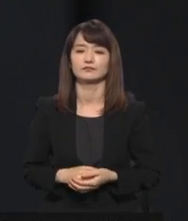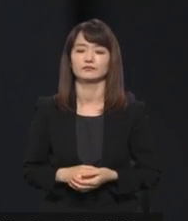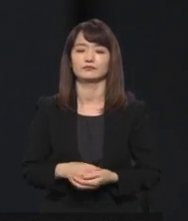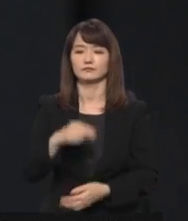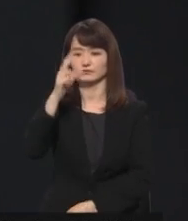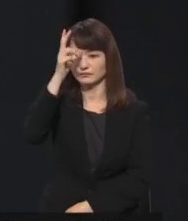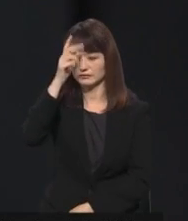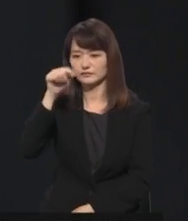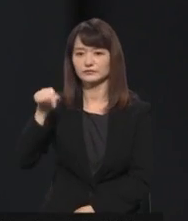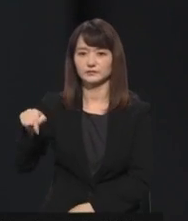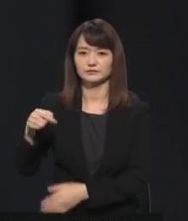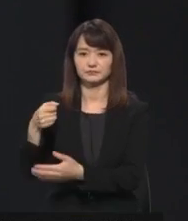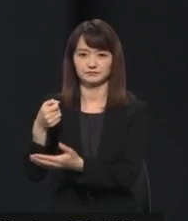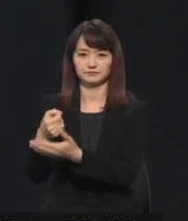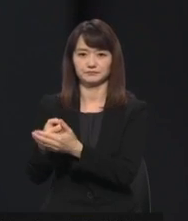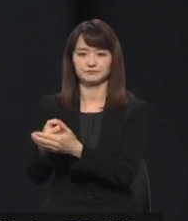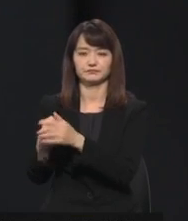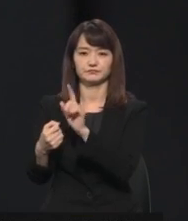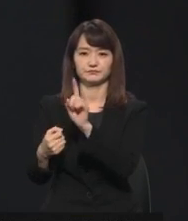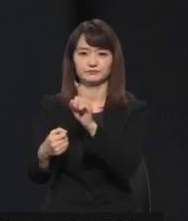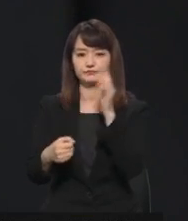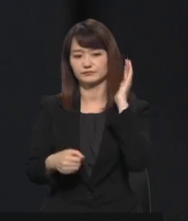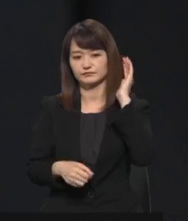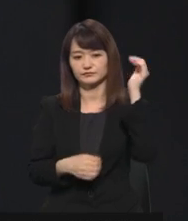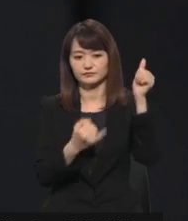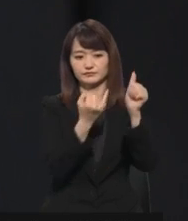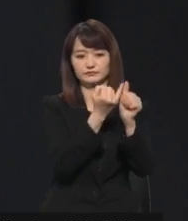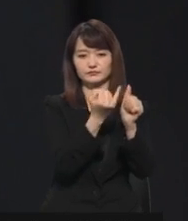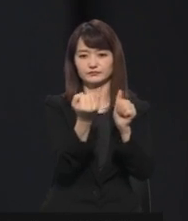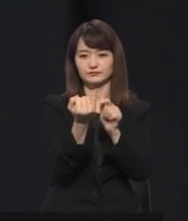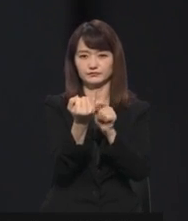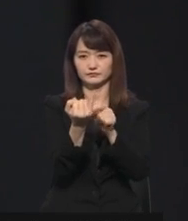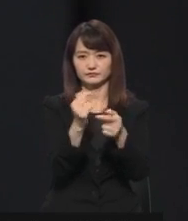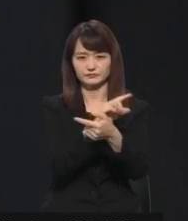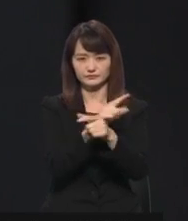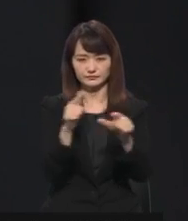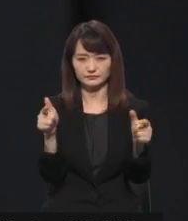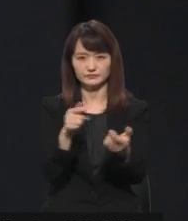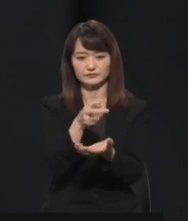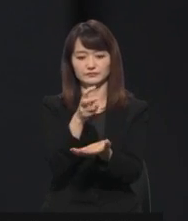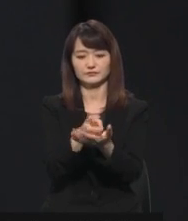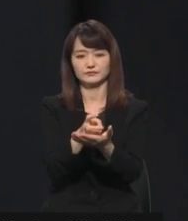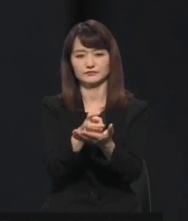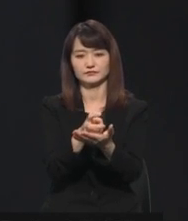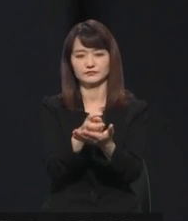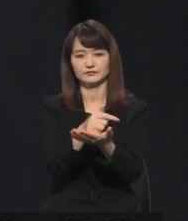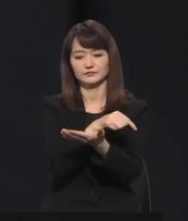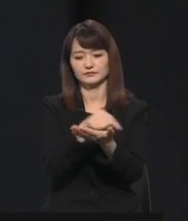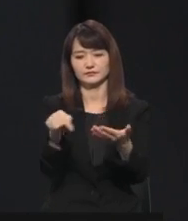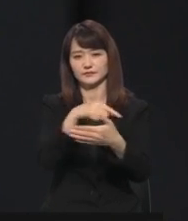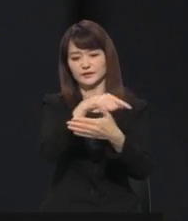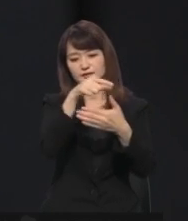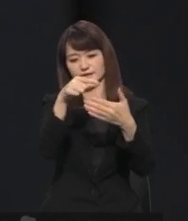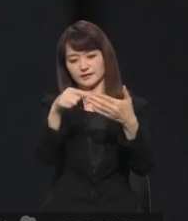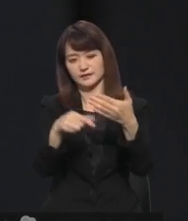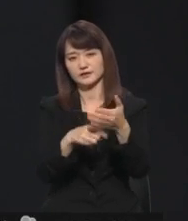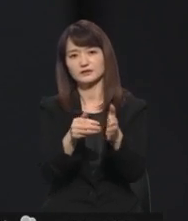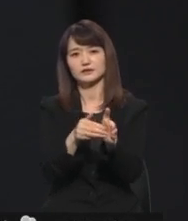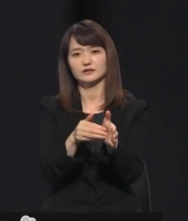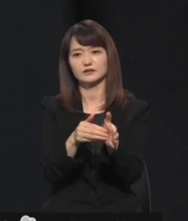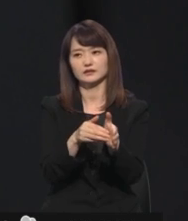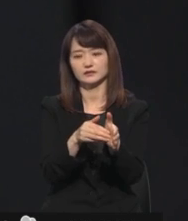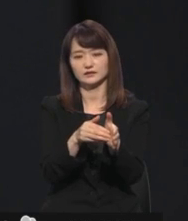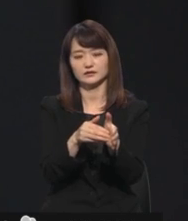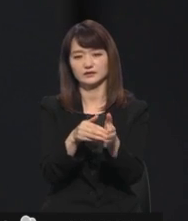작정하고 어쨌든 대통령 우영 부인과 관련된 각종 사법 리스크를 다 털어 버리겠다 라는 차원에서